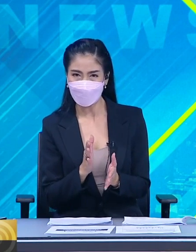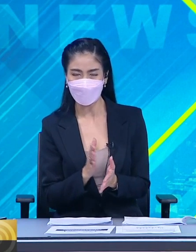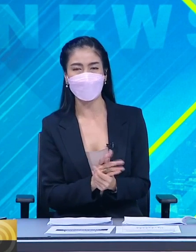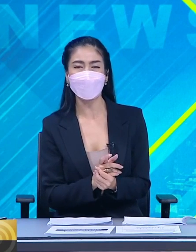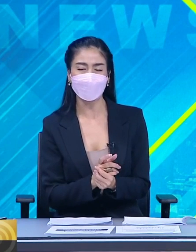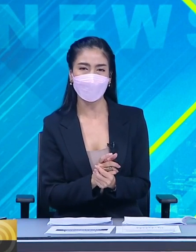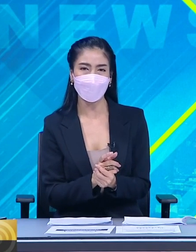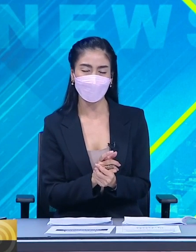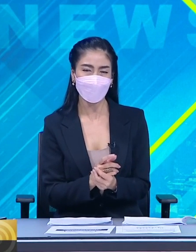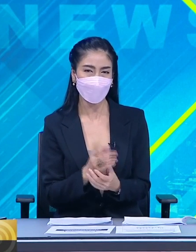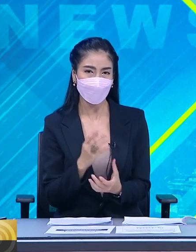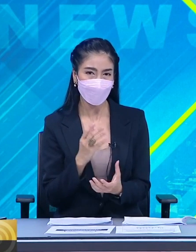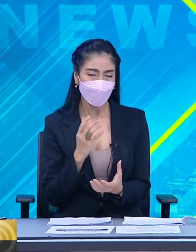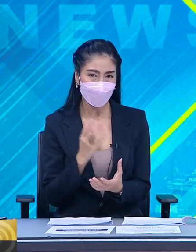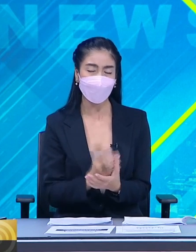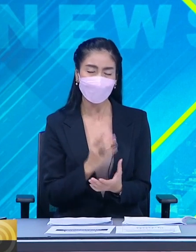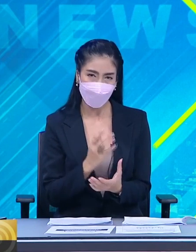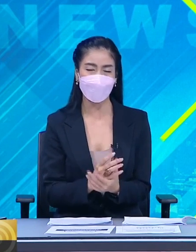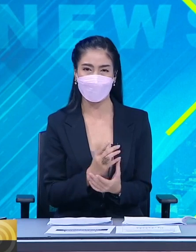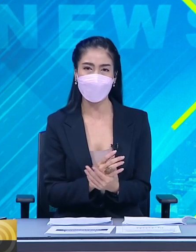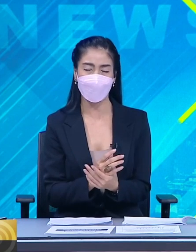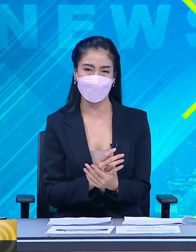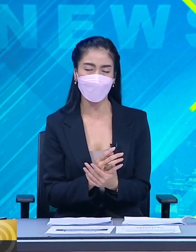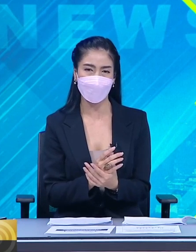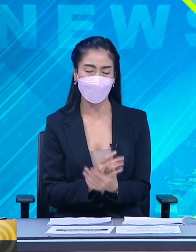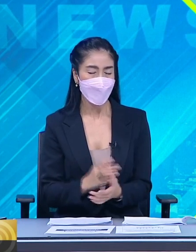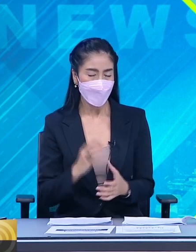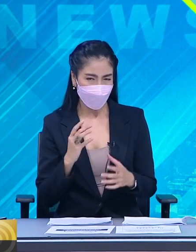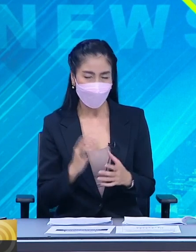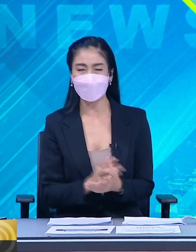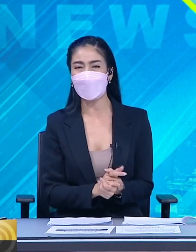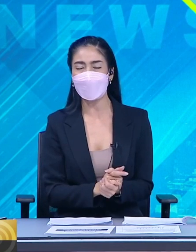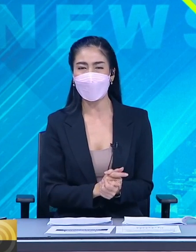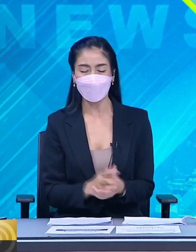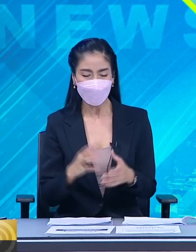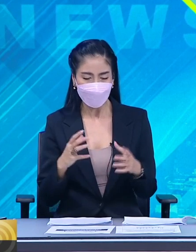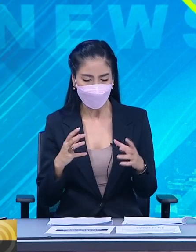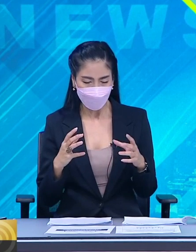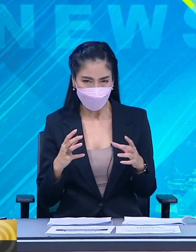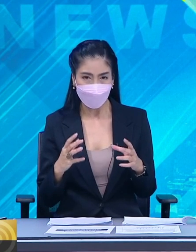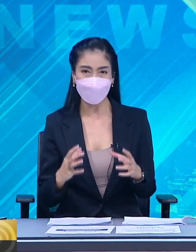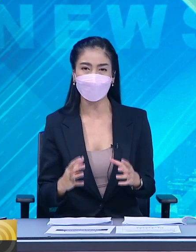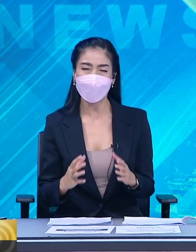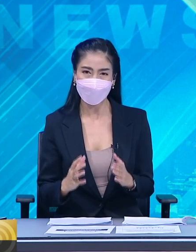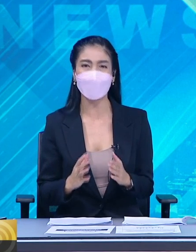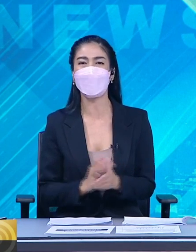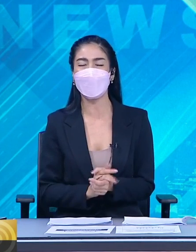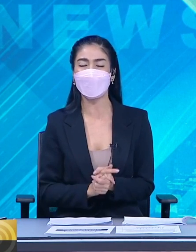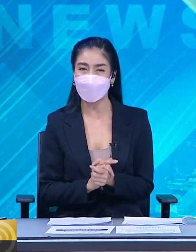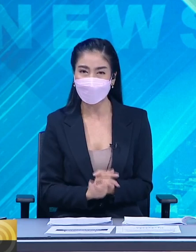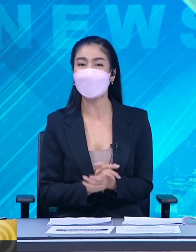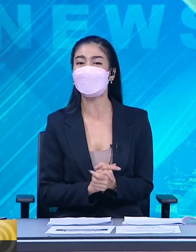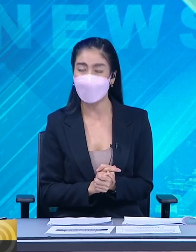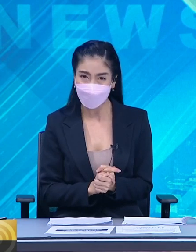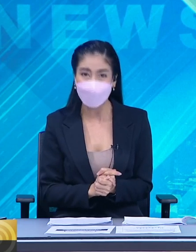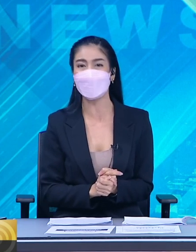มาจนถ 27 มักราคมที่จะเปิให้มผู้ค้ารายใหม่หน้าใหม่เข้ามาเป็อย่างไรบ้างเพื่อที่จะพยายามแก้ไขปัญ